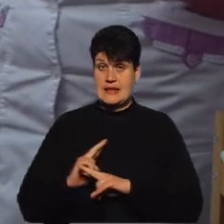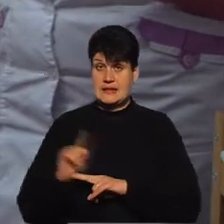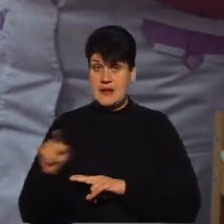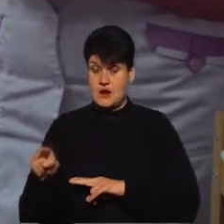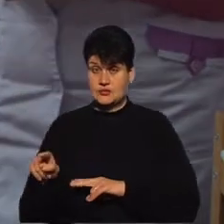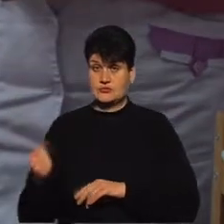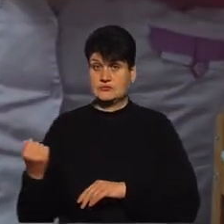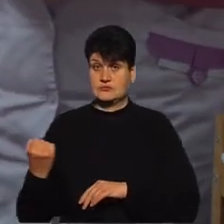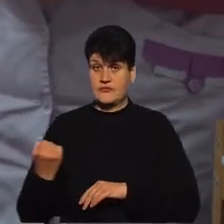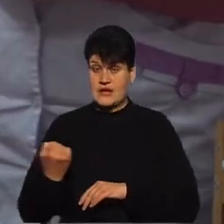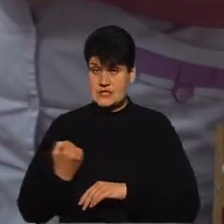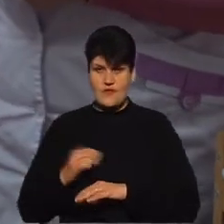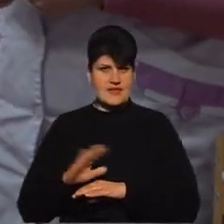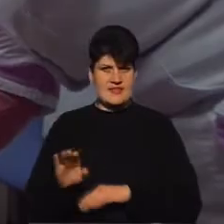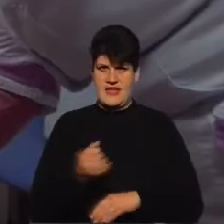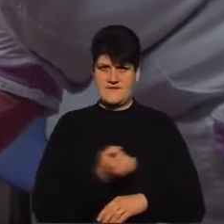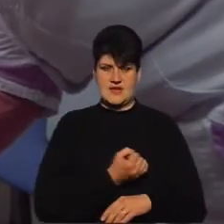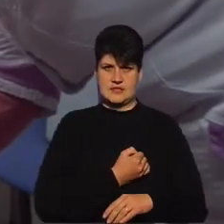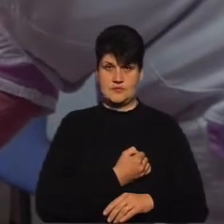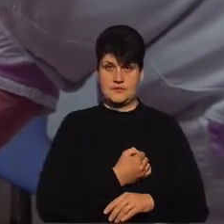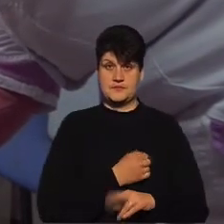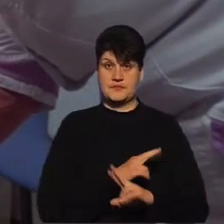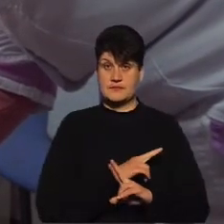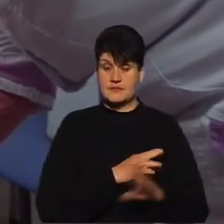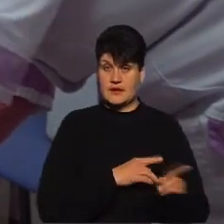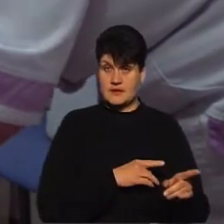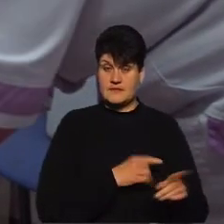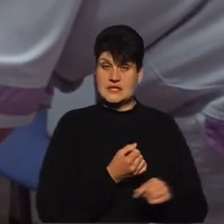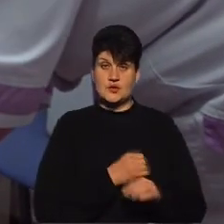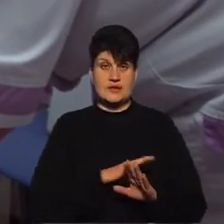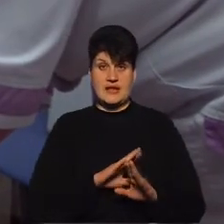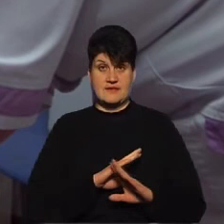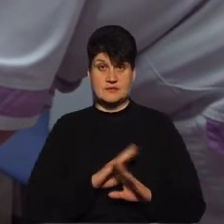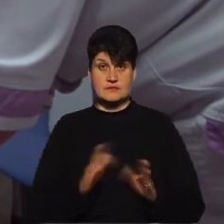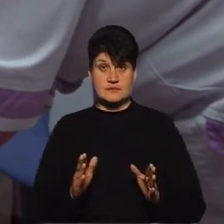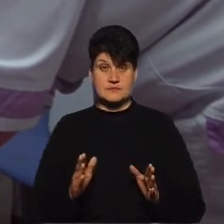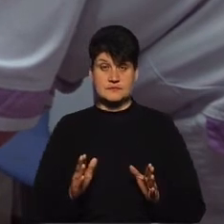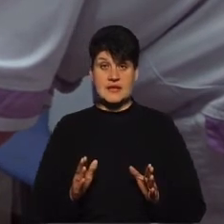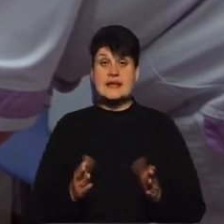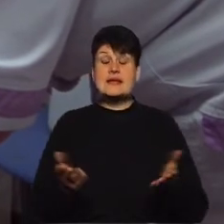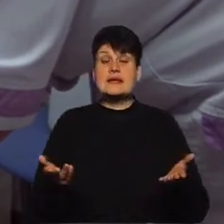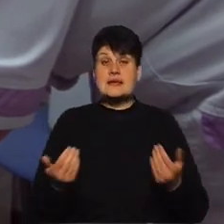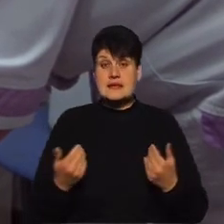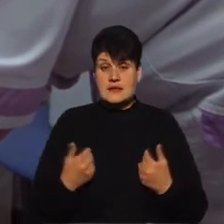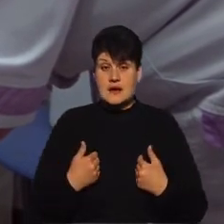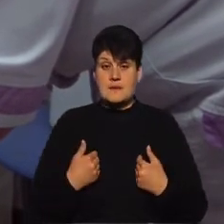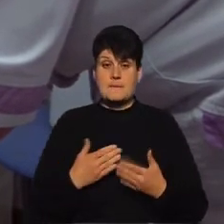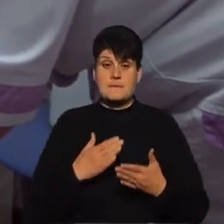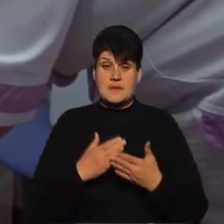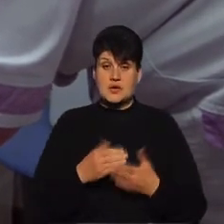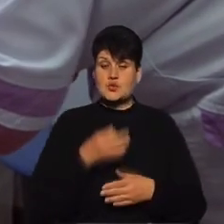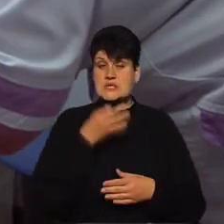і невакцинованих, із смертністю вакцинованих і невакцинованих. І я маю сказати,